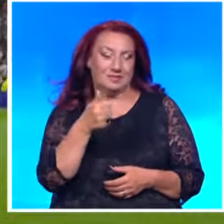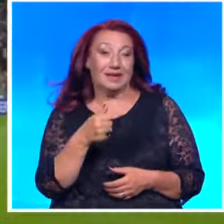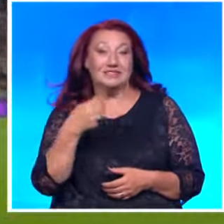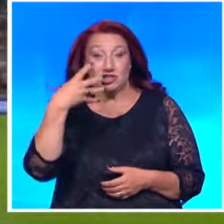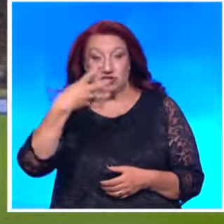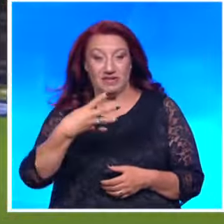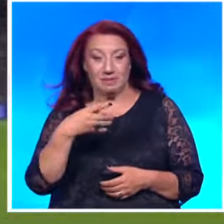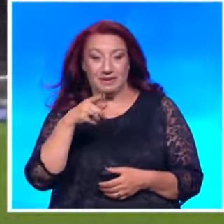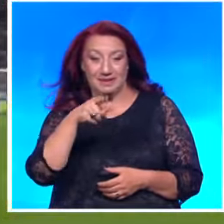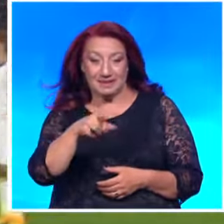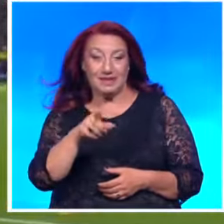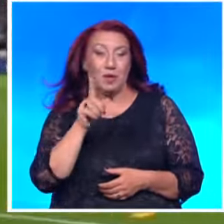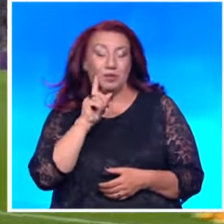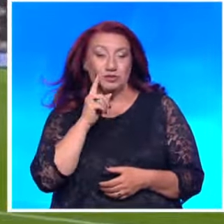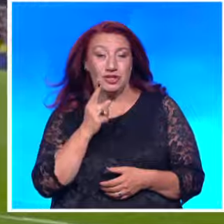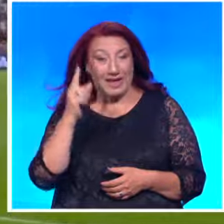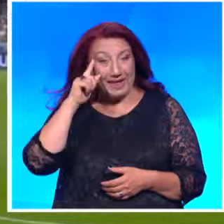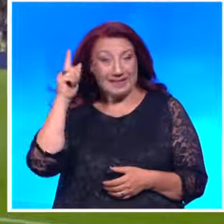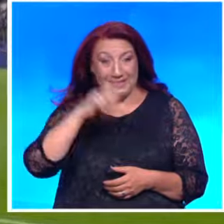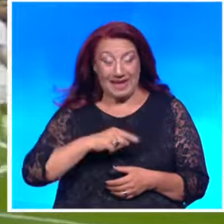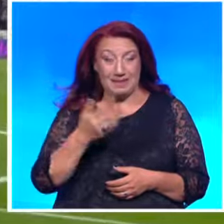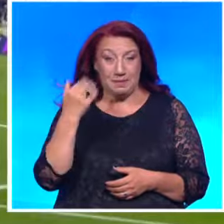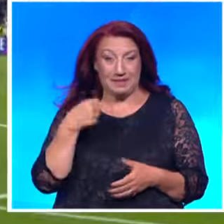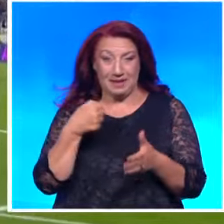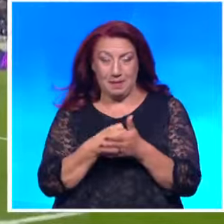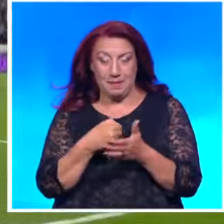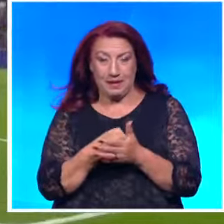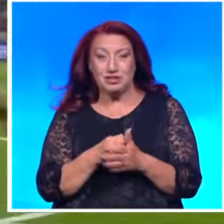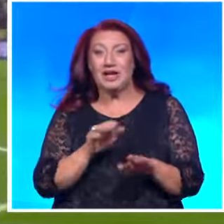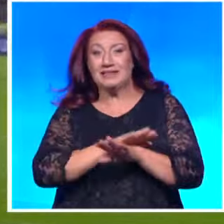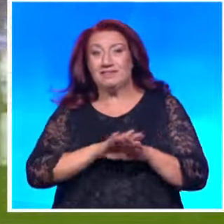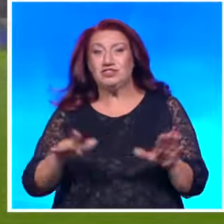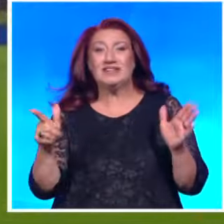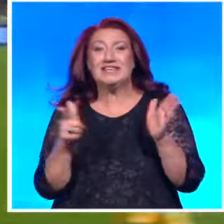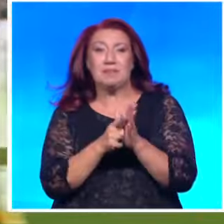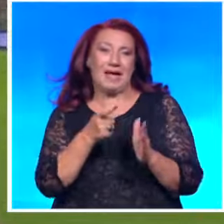мача навършва 17, ще стане най-младият футболист, играл на европейски финал.